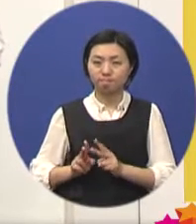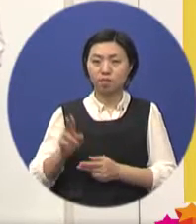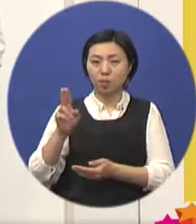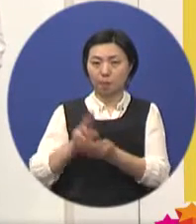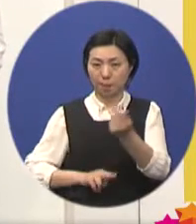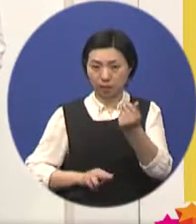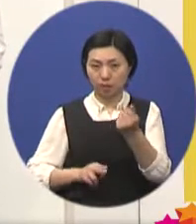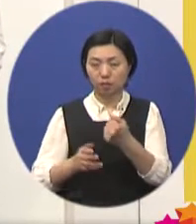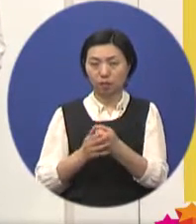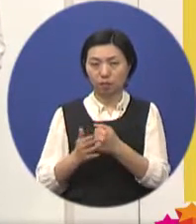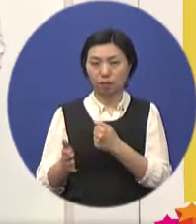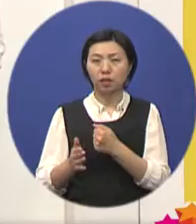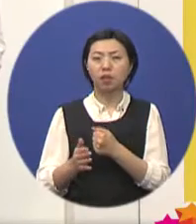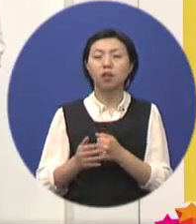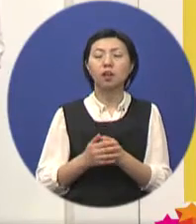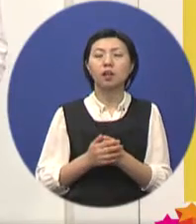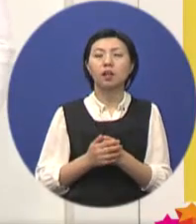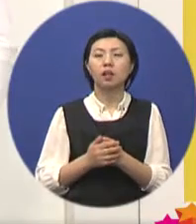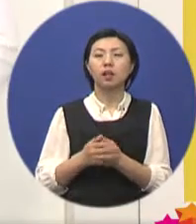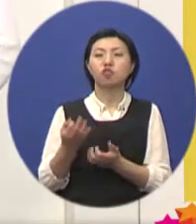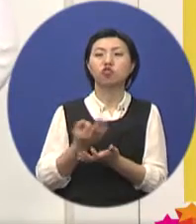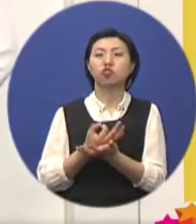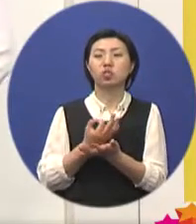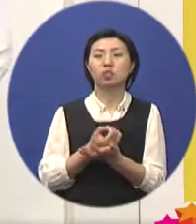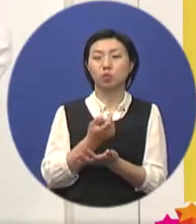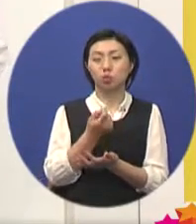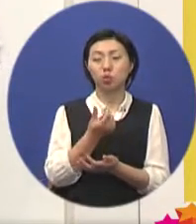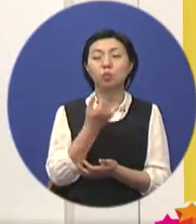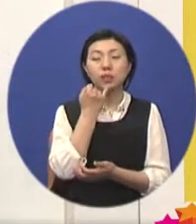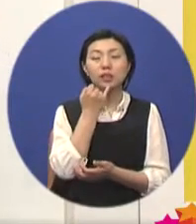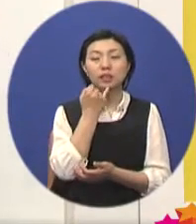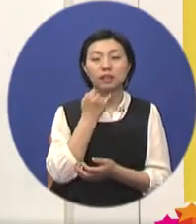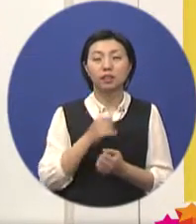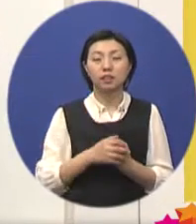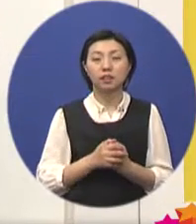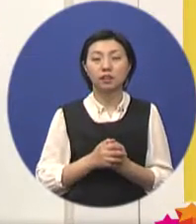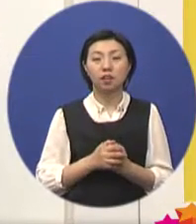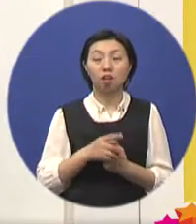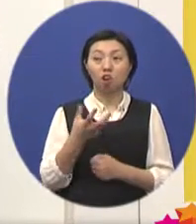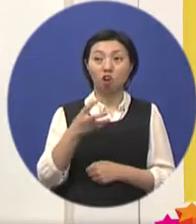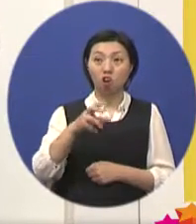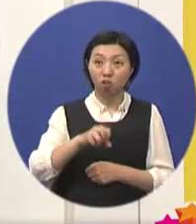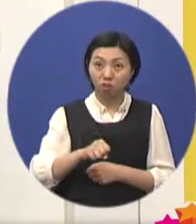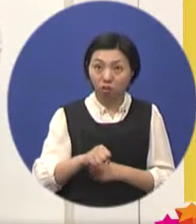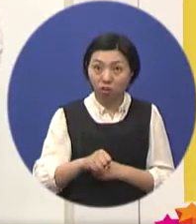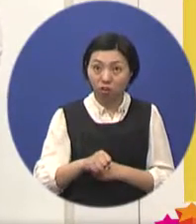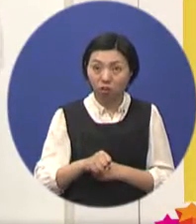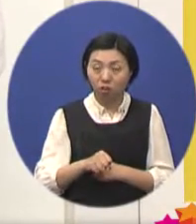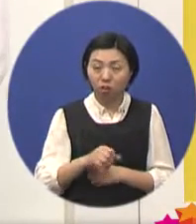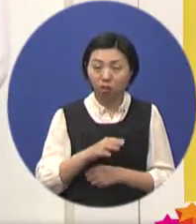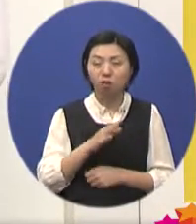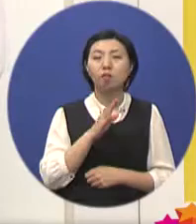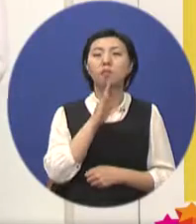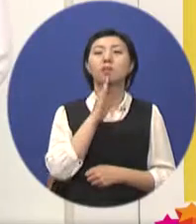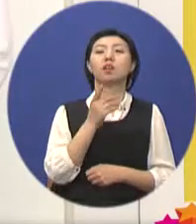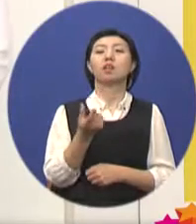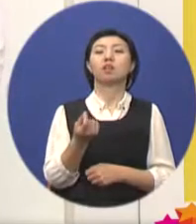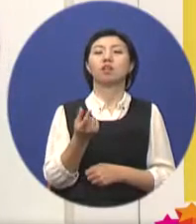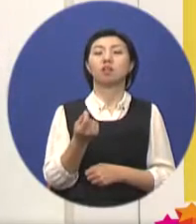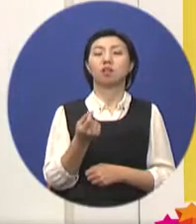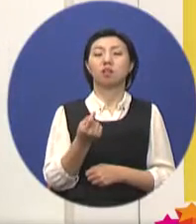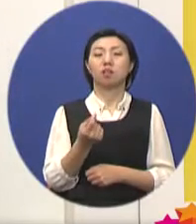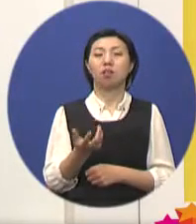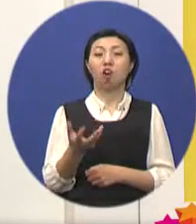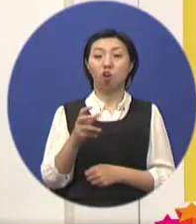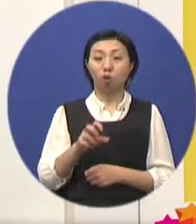좀 수입이 좀 많았죠. 네. 아, 많았으면 억단위? 예. 예. 억단위까지. 아이고, 좀, 귀다우잖아요.